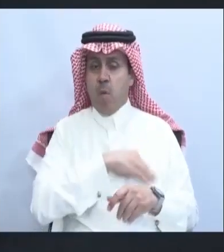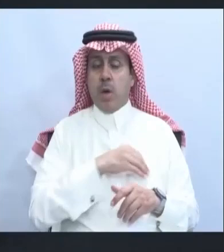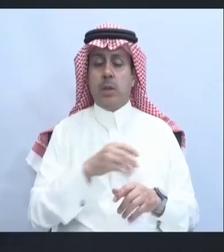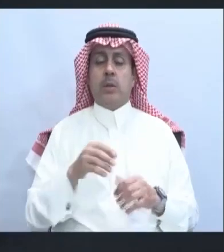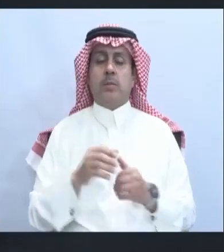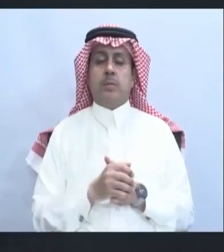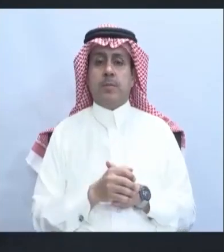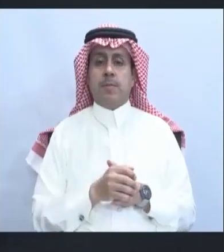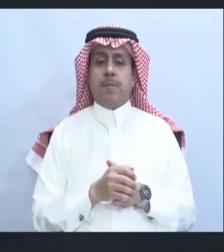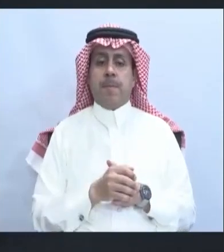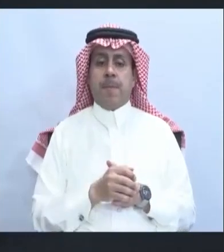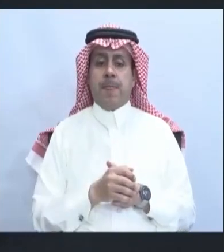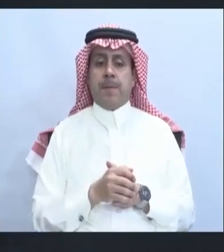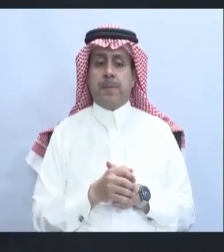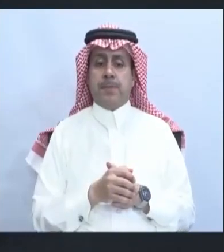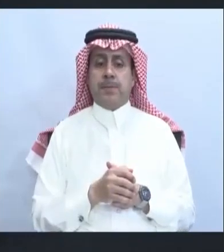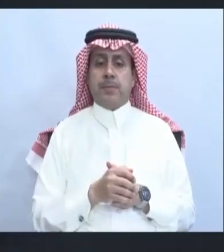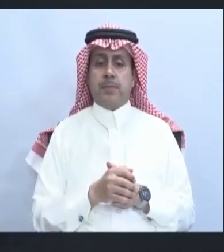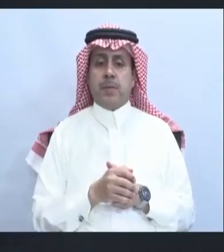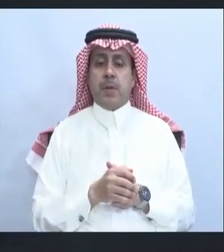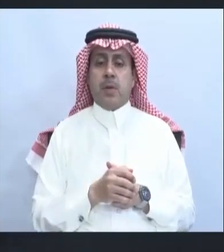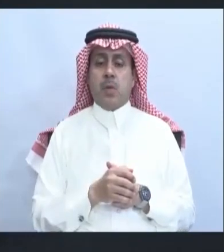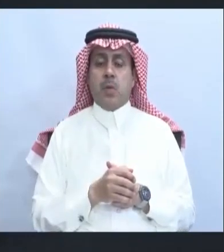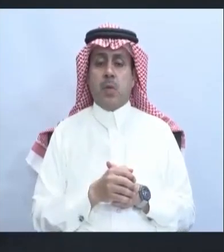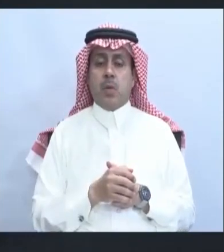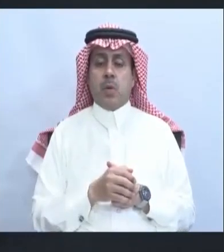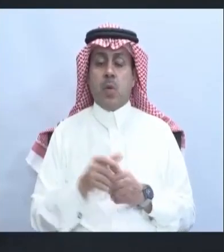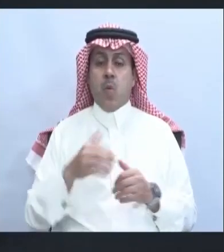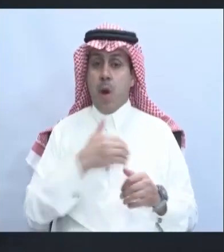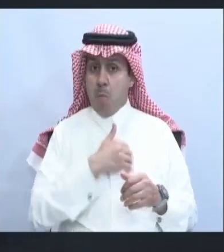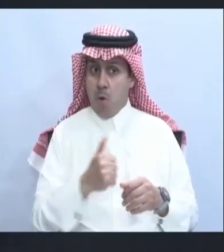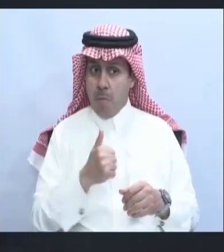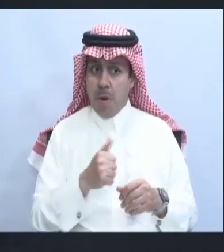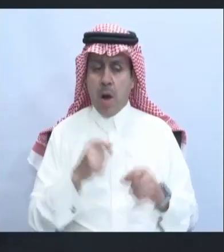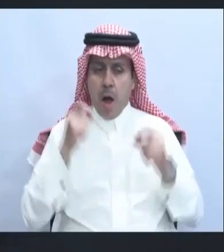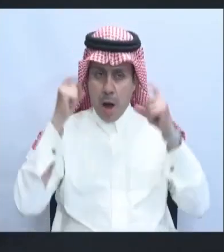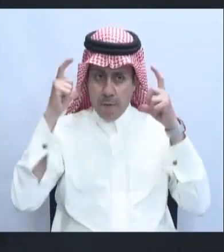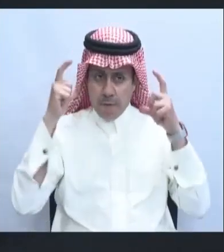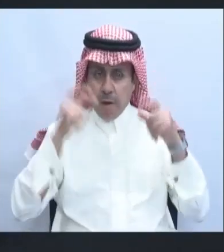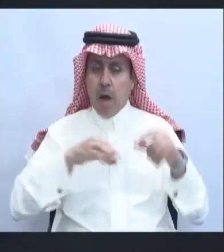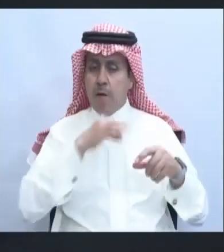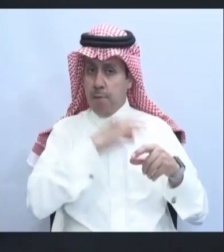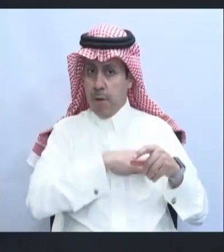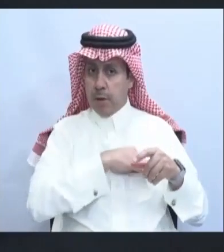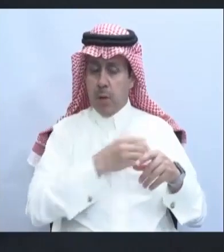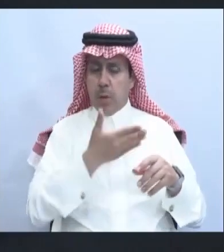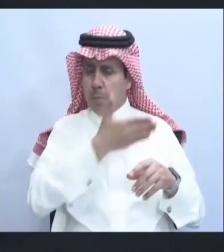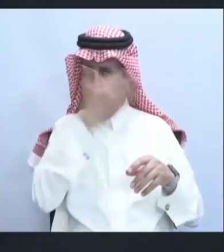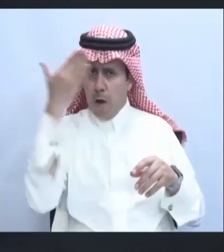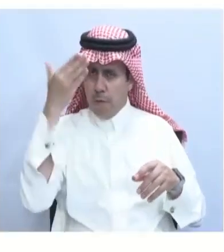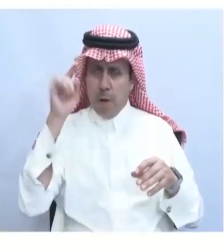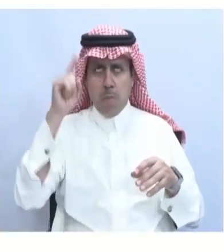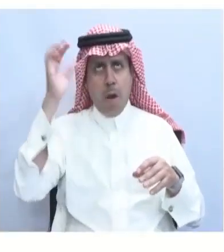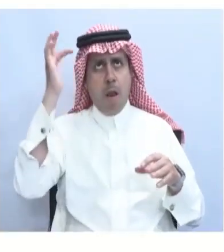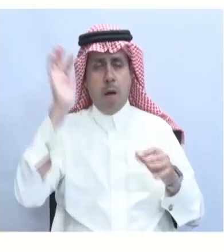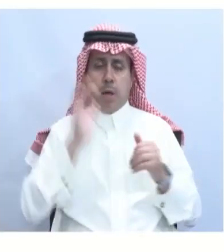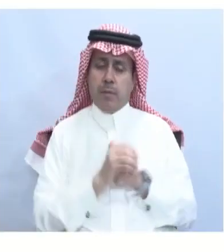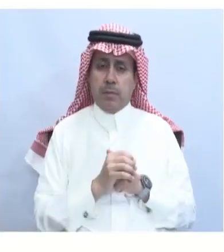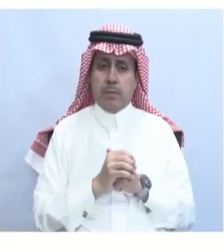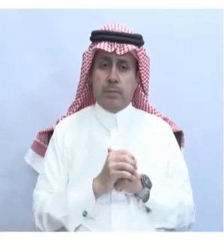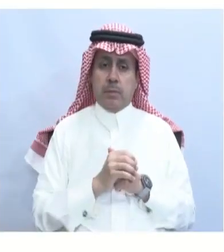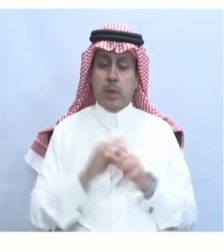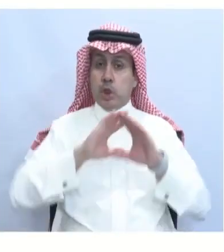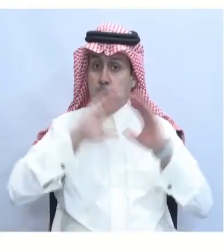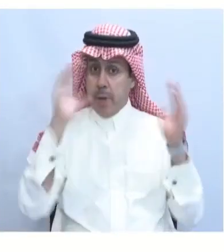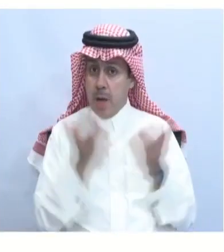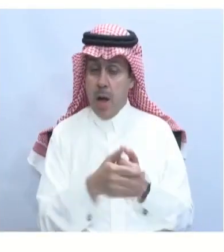واشرار بالغه وقد يقف المؤمن على هذه الحكم وقد تخفى عليه هنا جميع احكام هذه